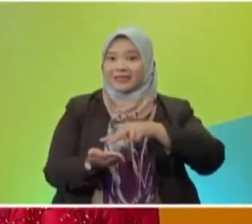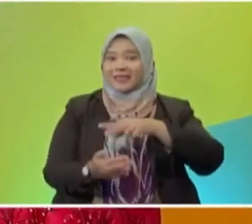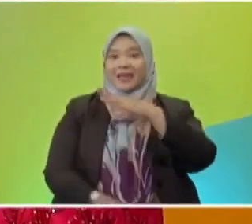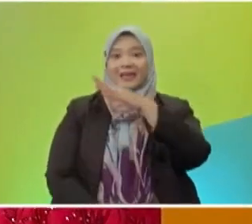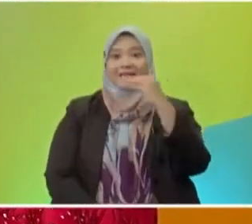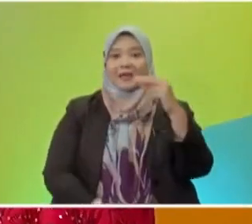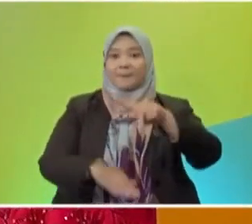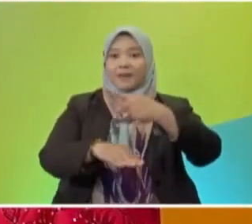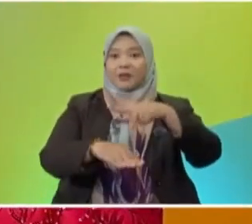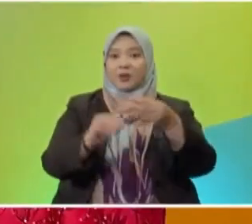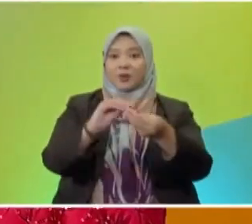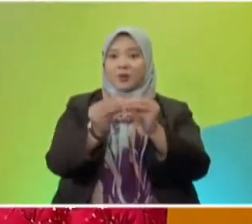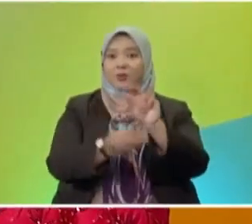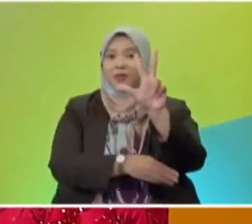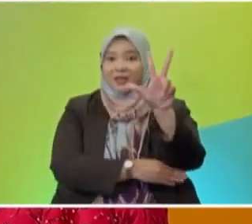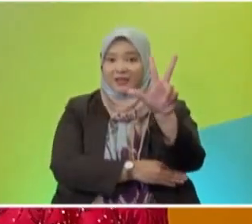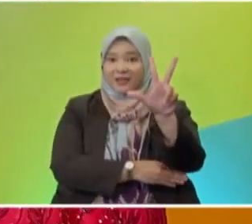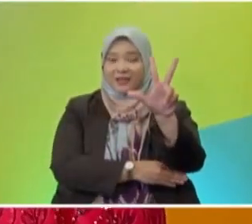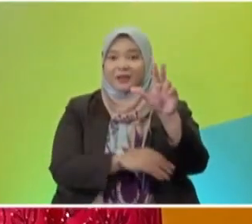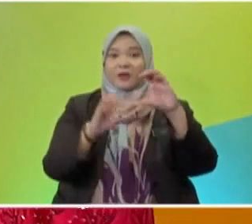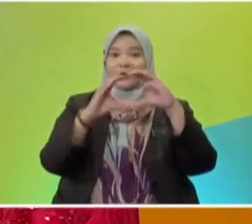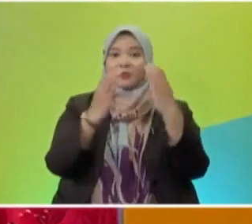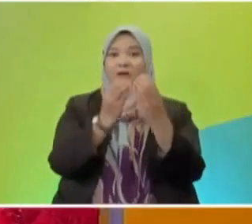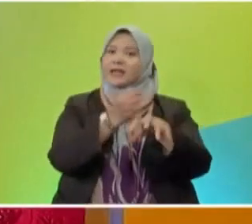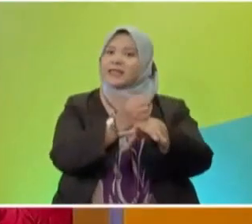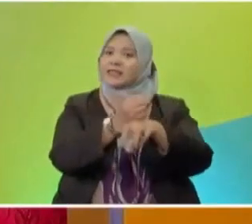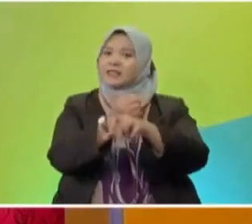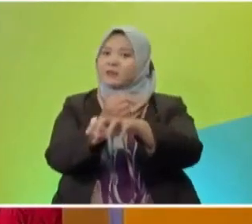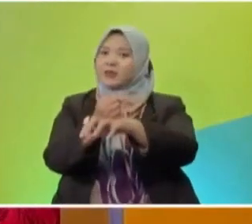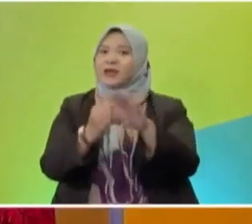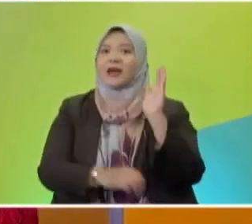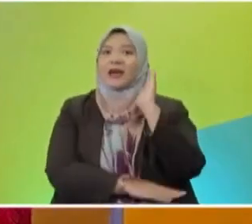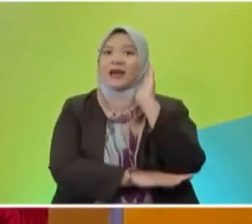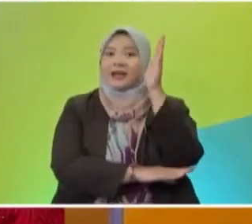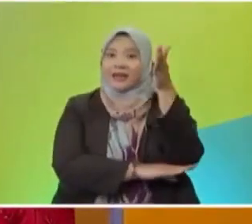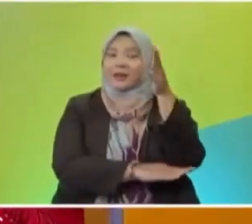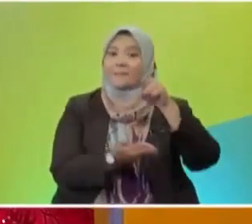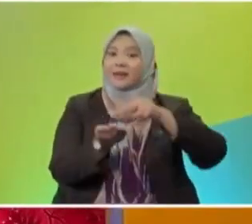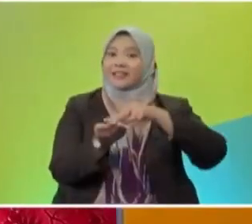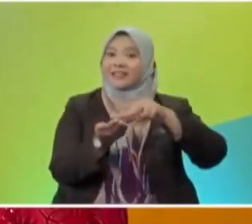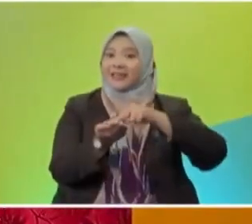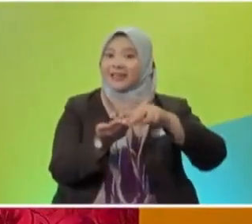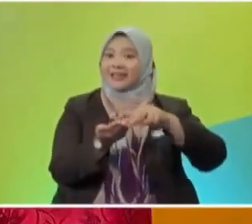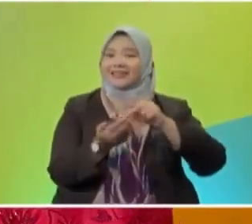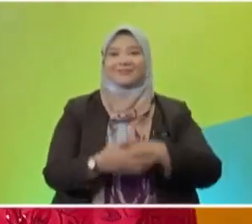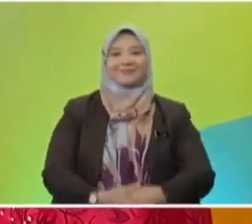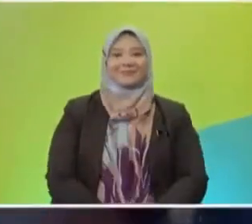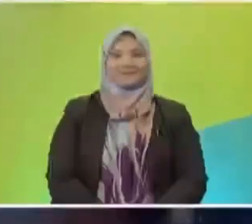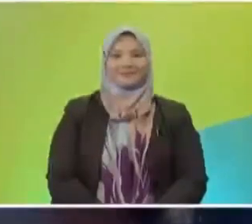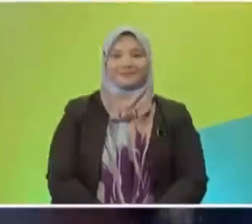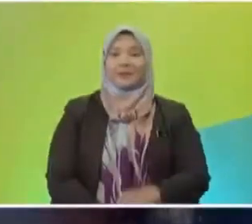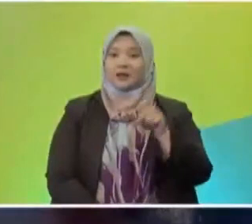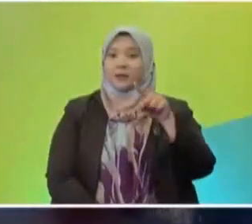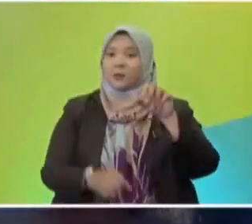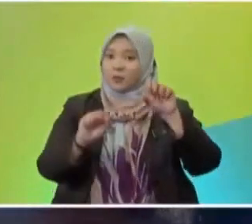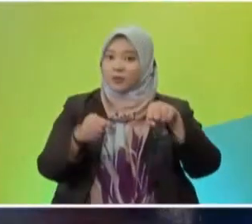teliti murid-murid. Lafazkan pantun dengan sebutan yang betul, intonasi yang sesuai. Silakan, cikgu.